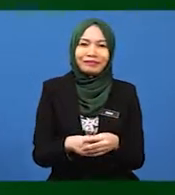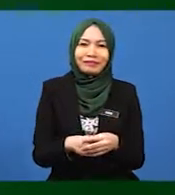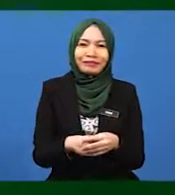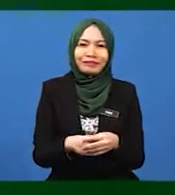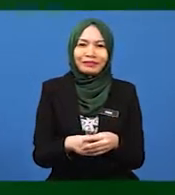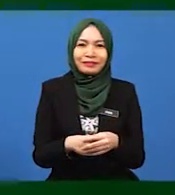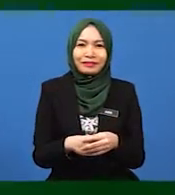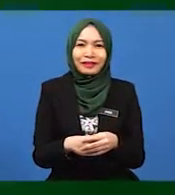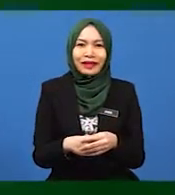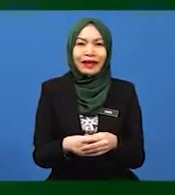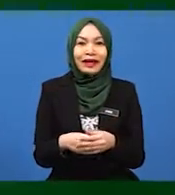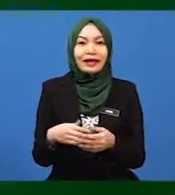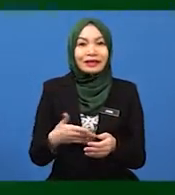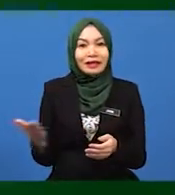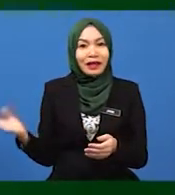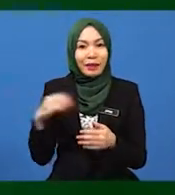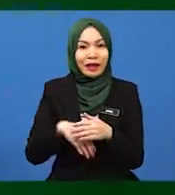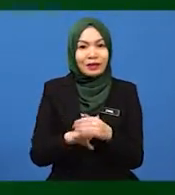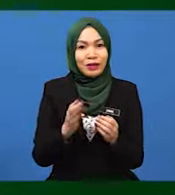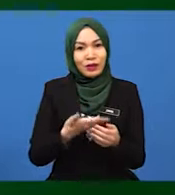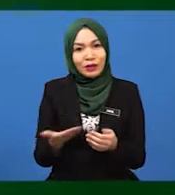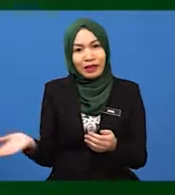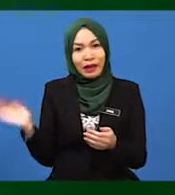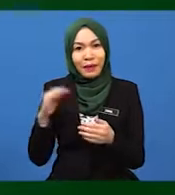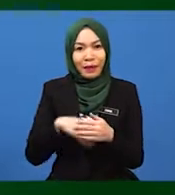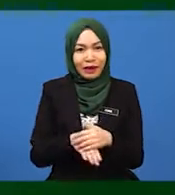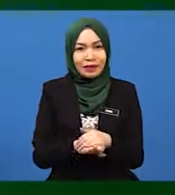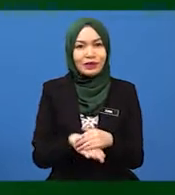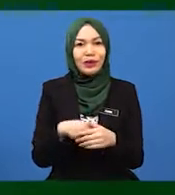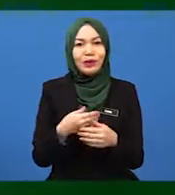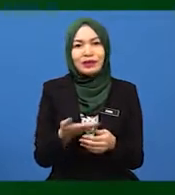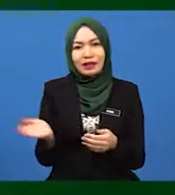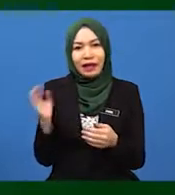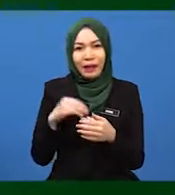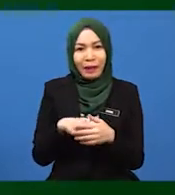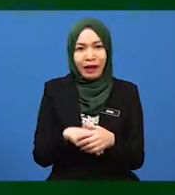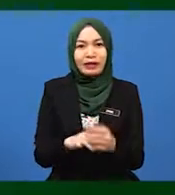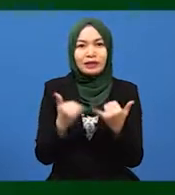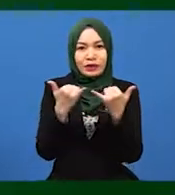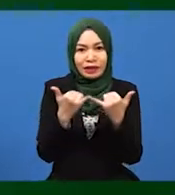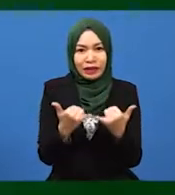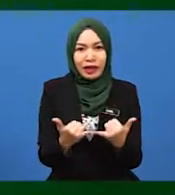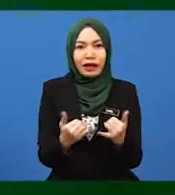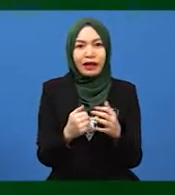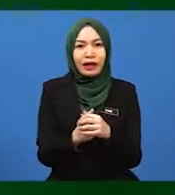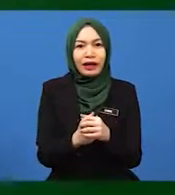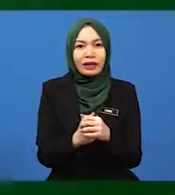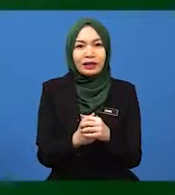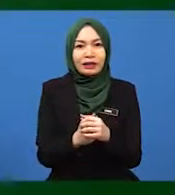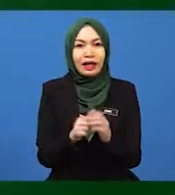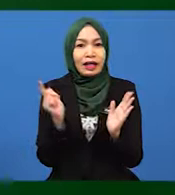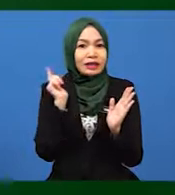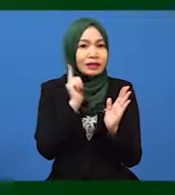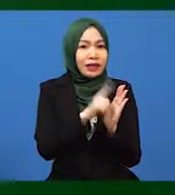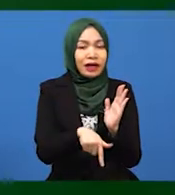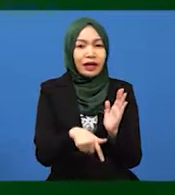Sila masuk, sila masuk, sila masuk sekarang. Jangan